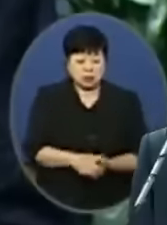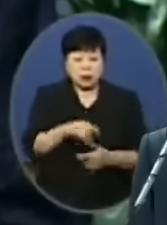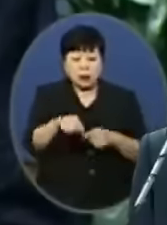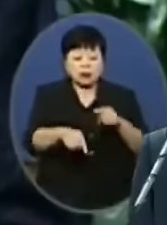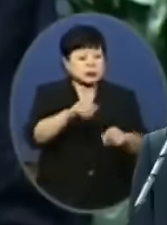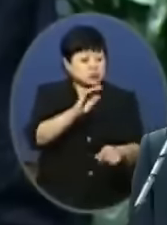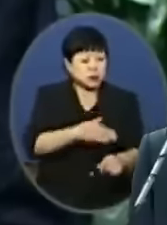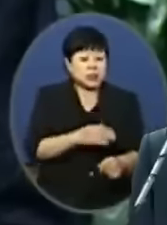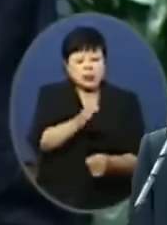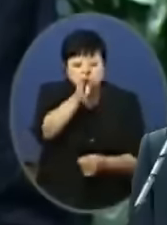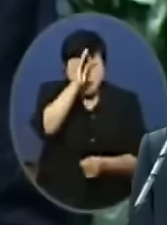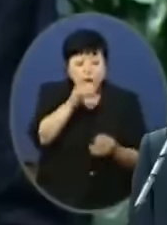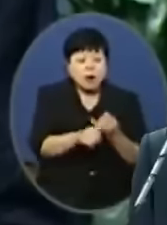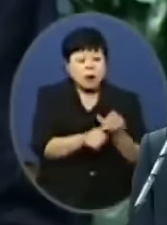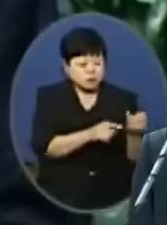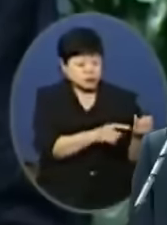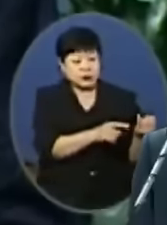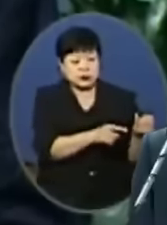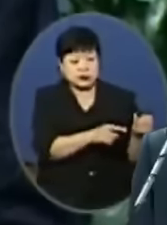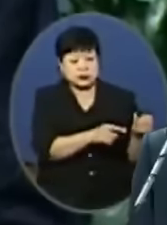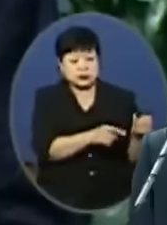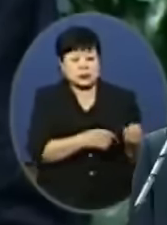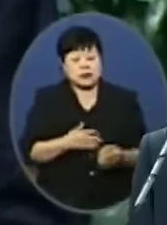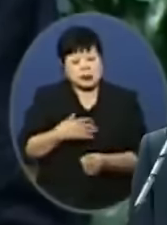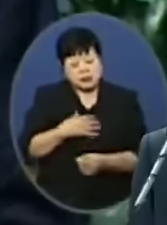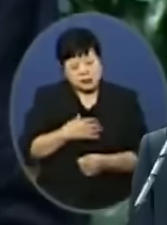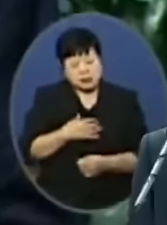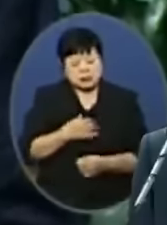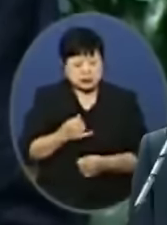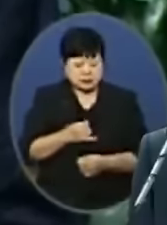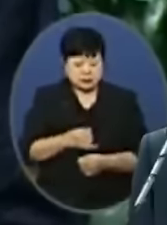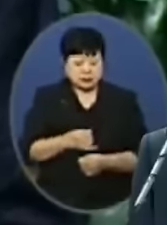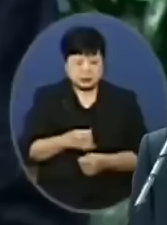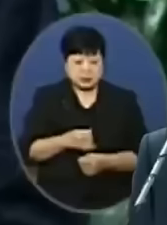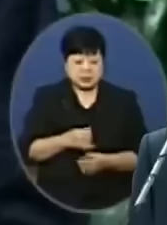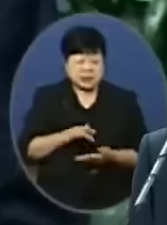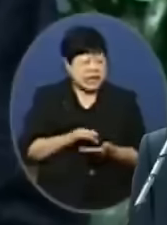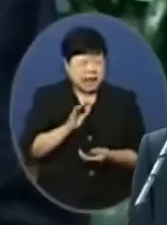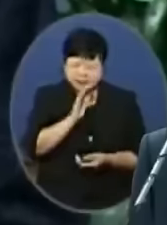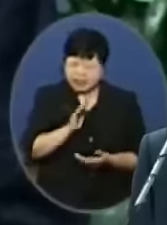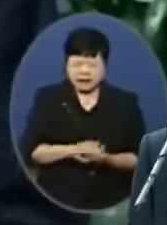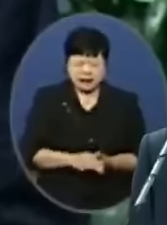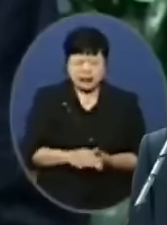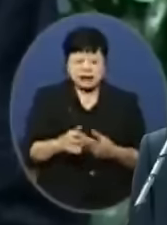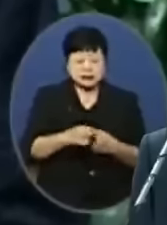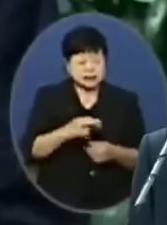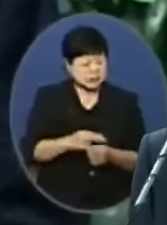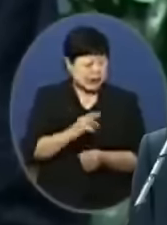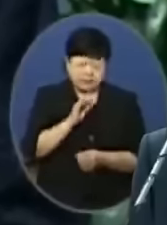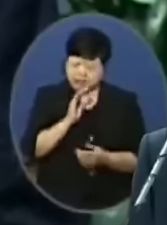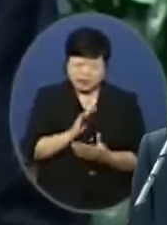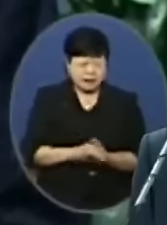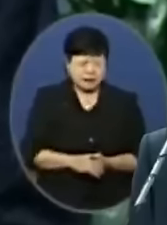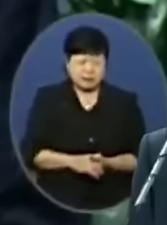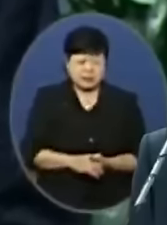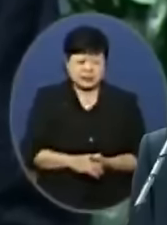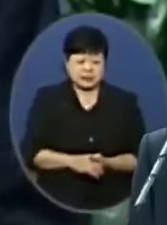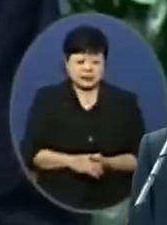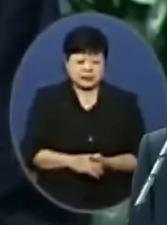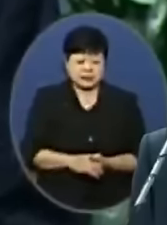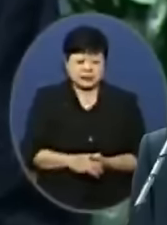다녀요. 그래 호심을 하고 있는데 사람들이라는 말이 약으로도 안 되고 의사가 치료해도 안